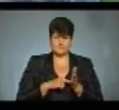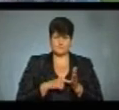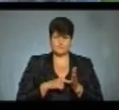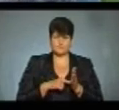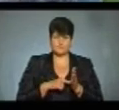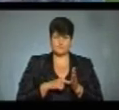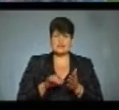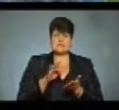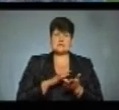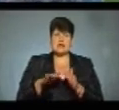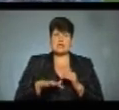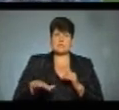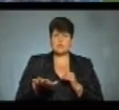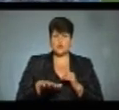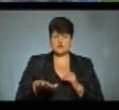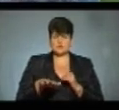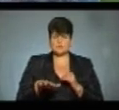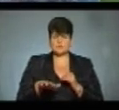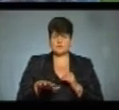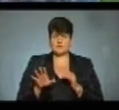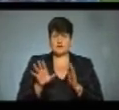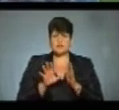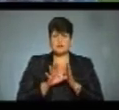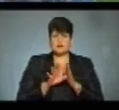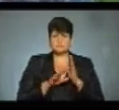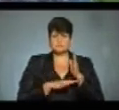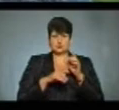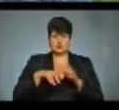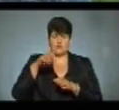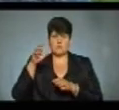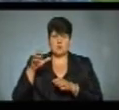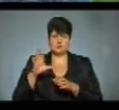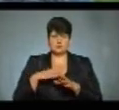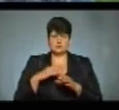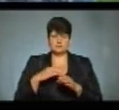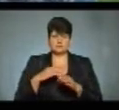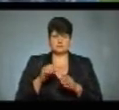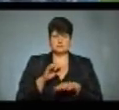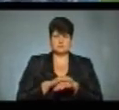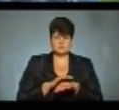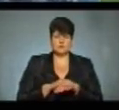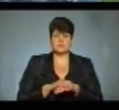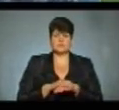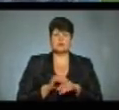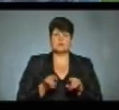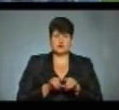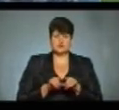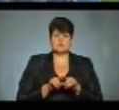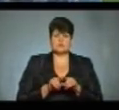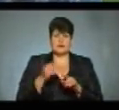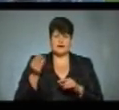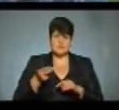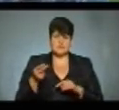на центральній площі, на електроопорах була зафіксована агітація кандидата в цьому самому ж окрузі